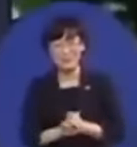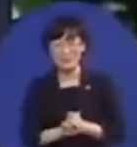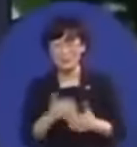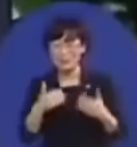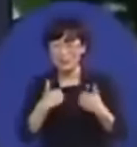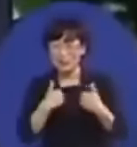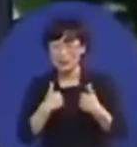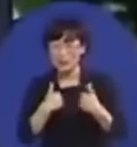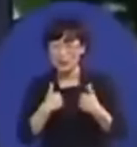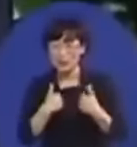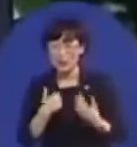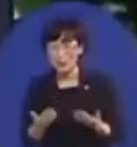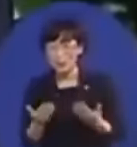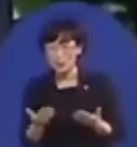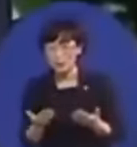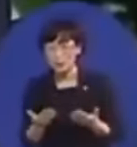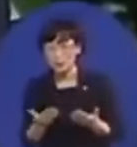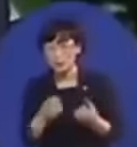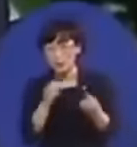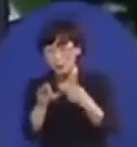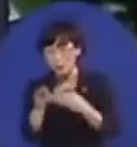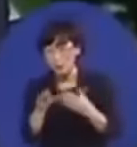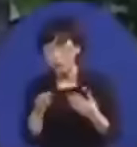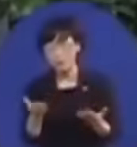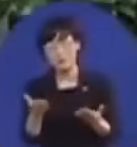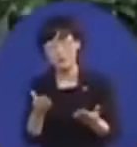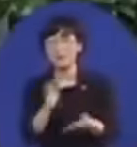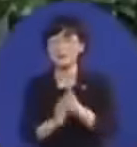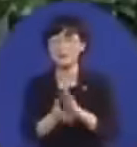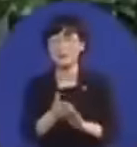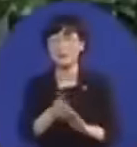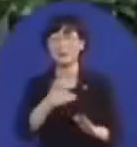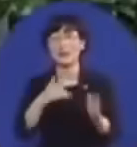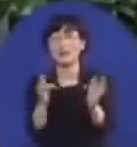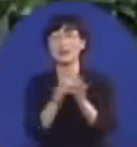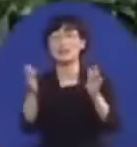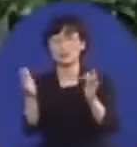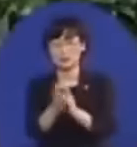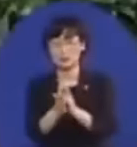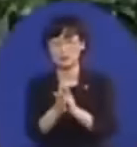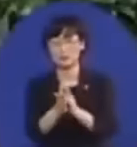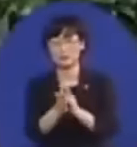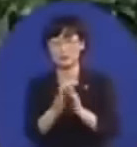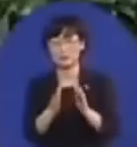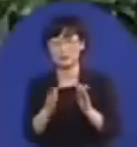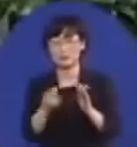저보고 물어도 그렇게 대답할 수밖에 없습니다. 예수님 이외에는